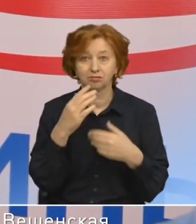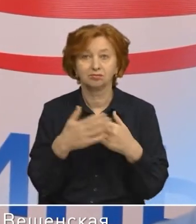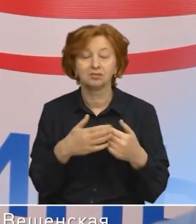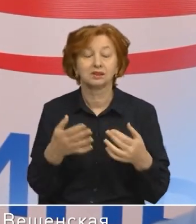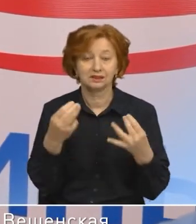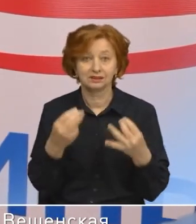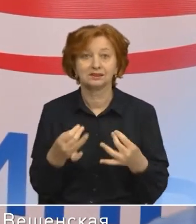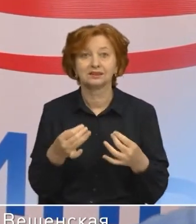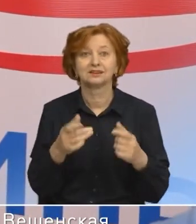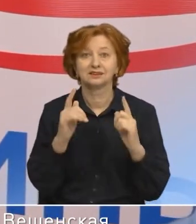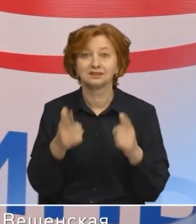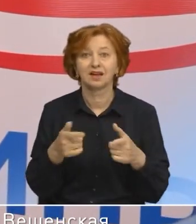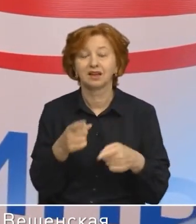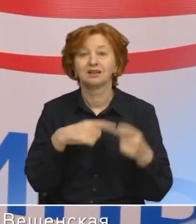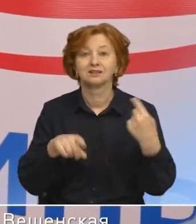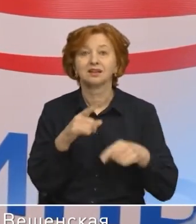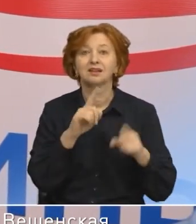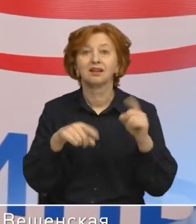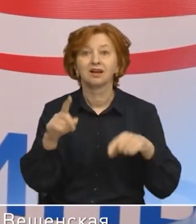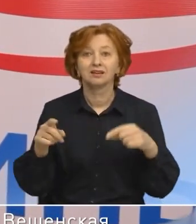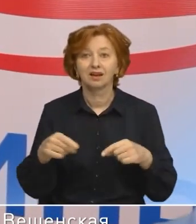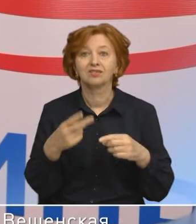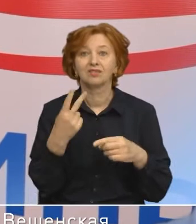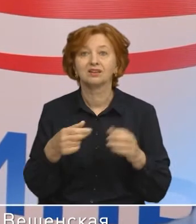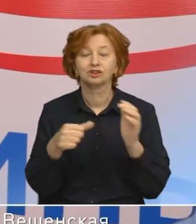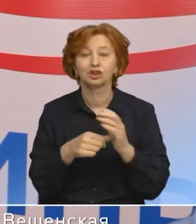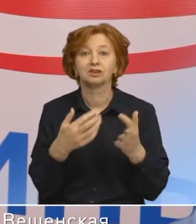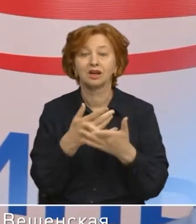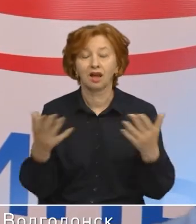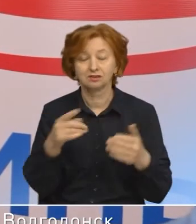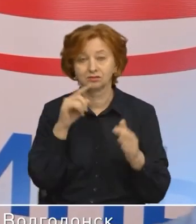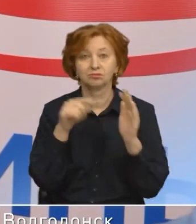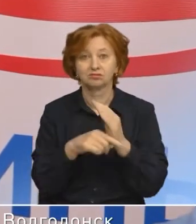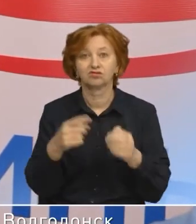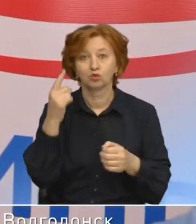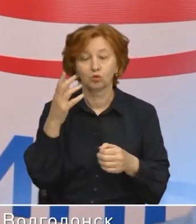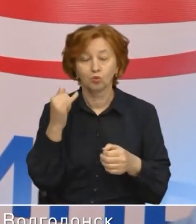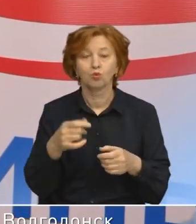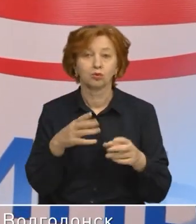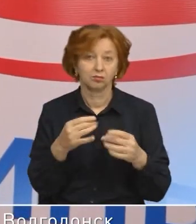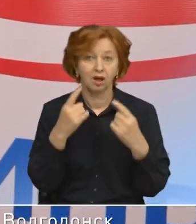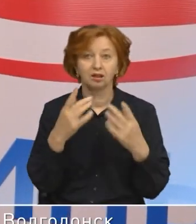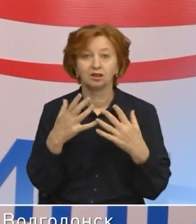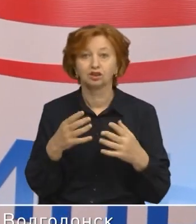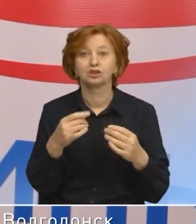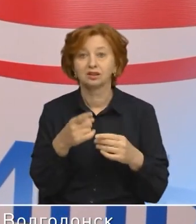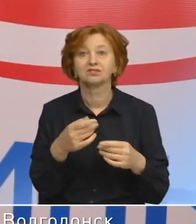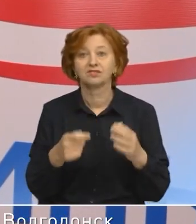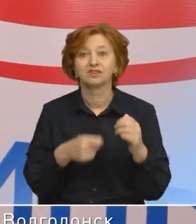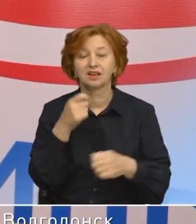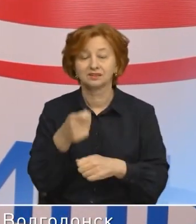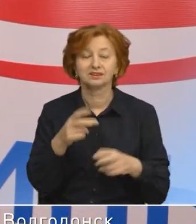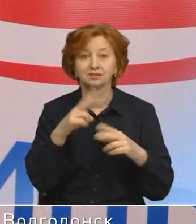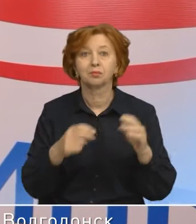борется с Михаилом Васильевичем Емельяновым, да, который уже 26 лет депутат Госдумы был, да, баллотировался от «Яблока» и от «Единой России». Сейчас он